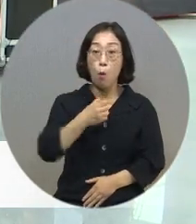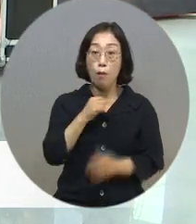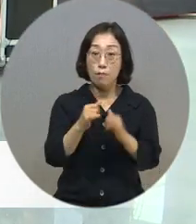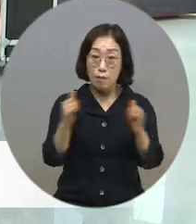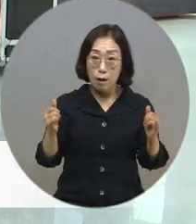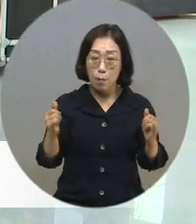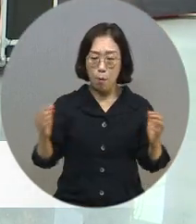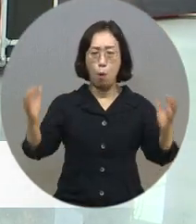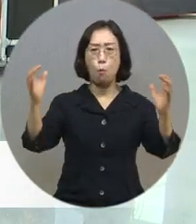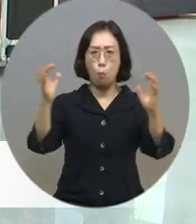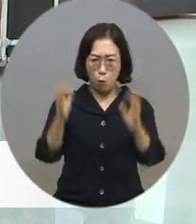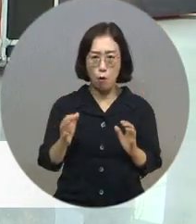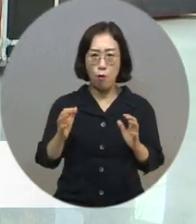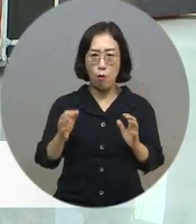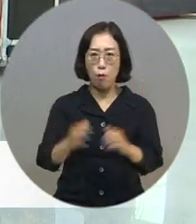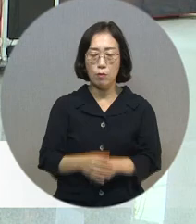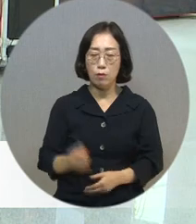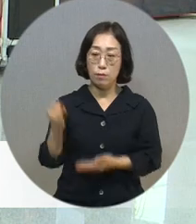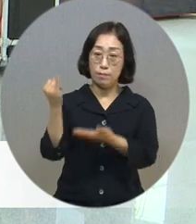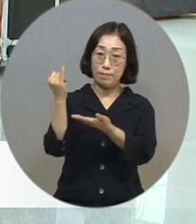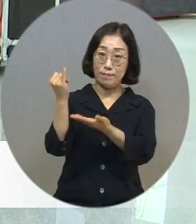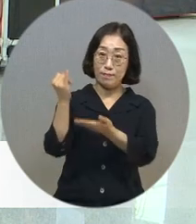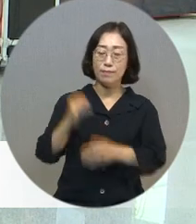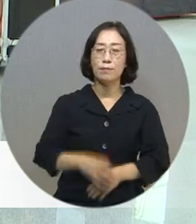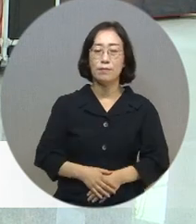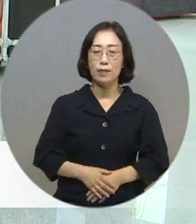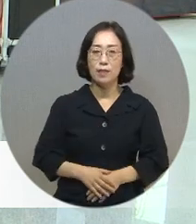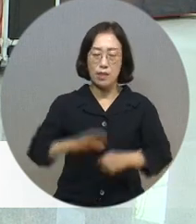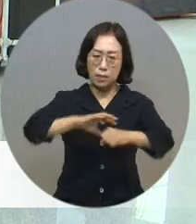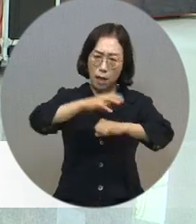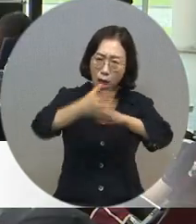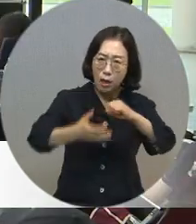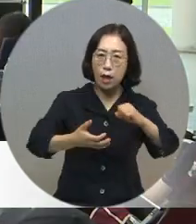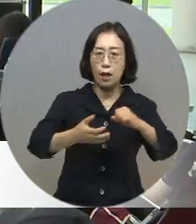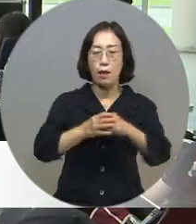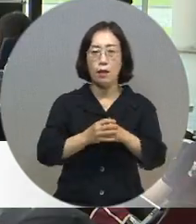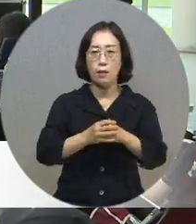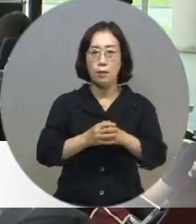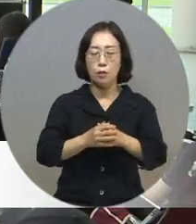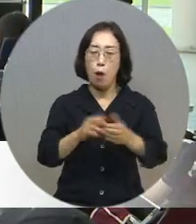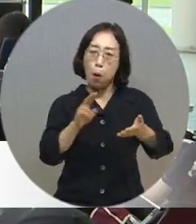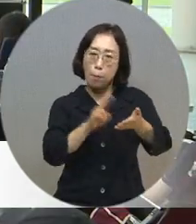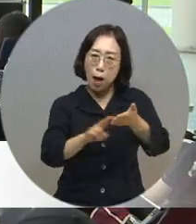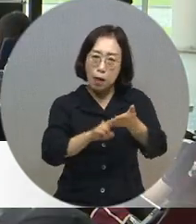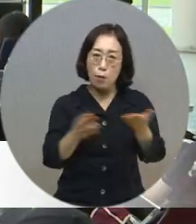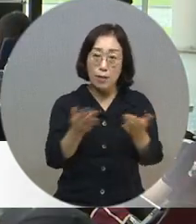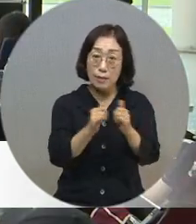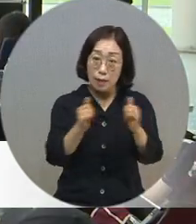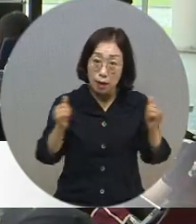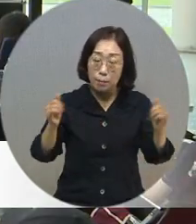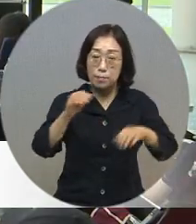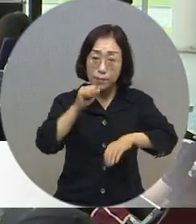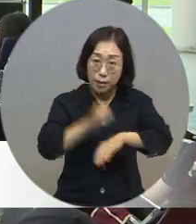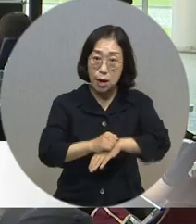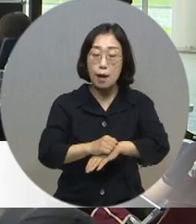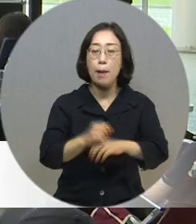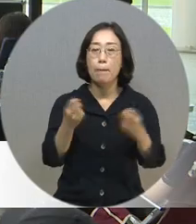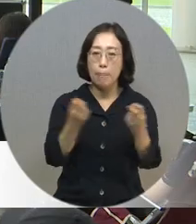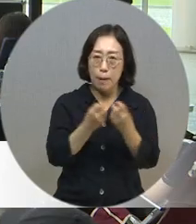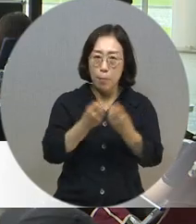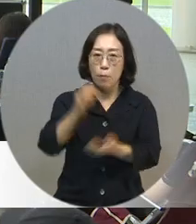몰렸고 김해숙 애니메이터는 글로벌 무대에서 애니메이터로 일하는 법이라는 주제로